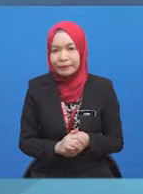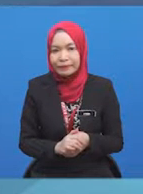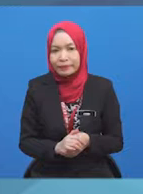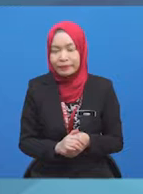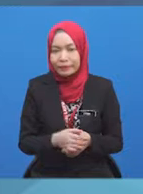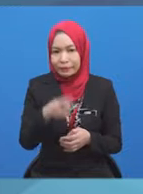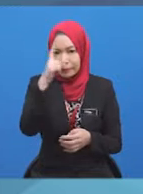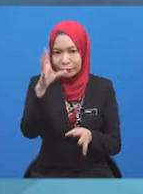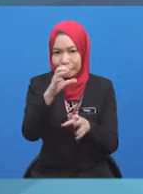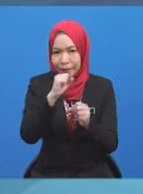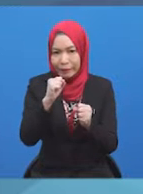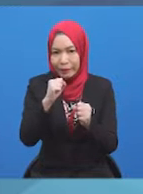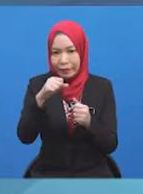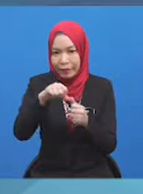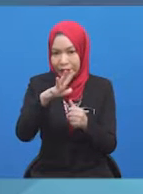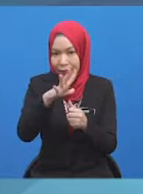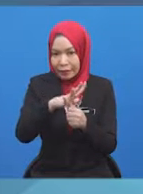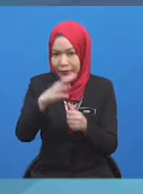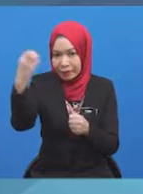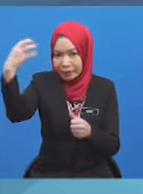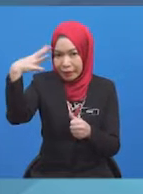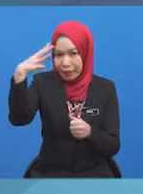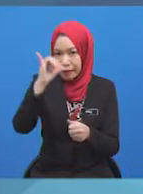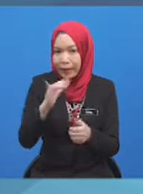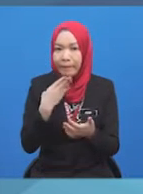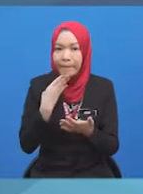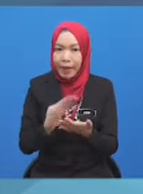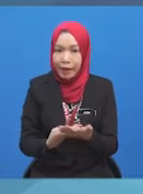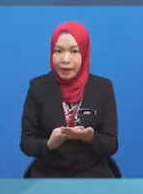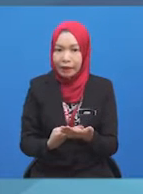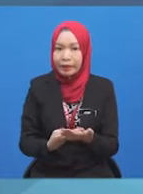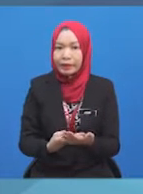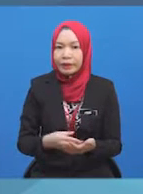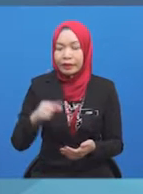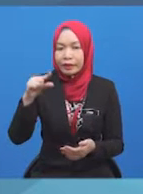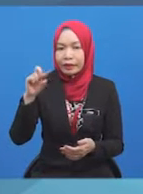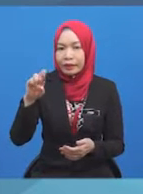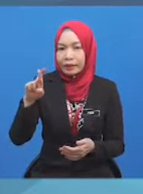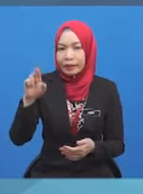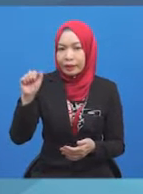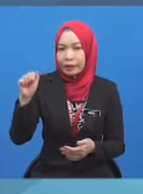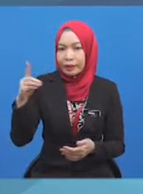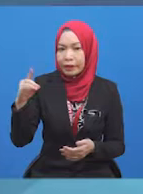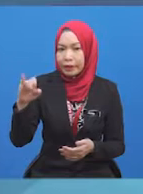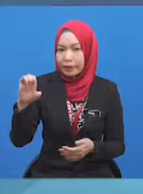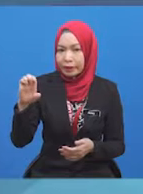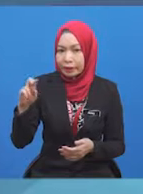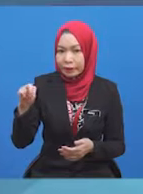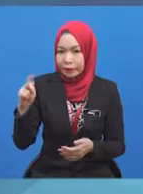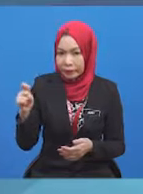Untuk mendapatkan kesan pencahayaan yang baik, gradient tool boleh diubah mengikut sudut yang sesuai.